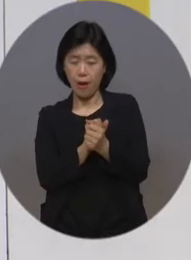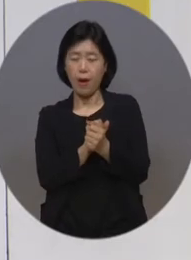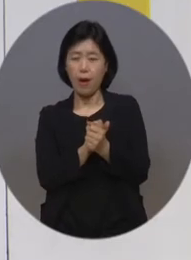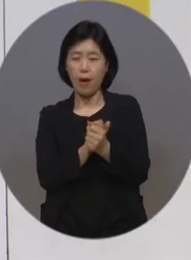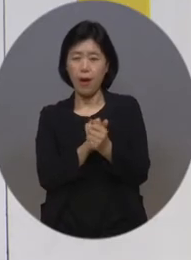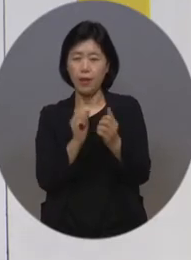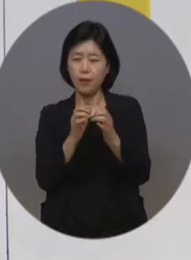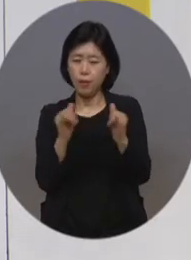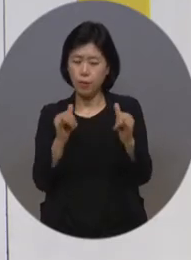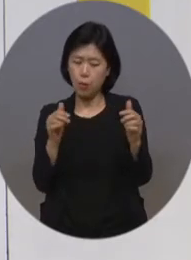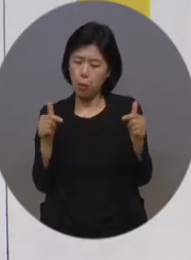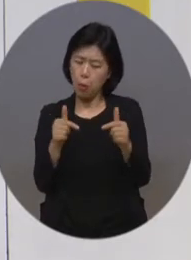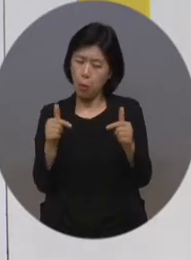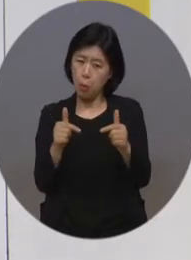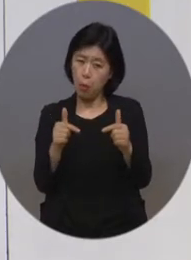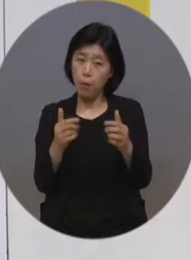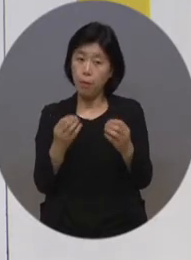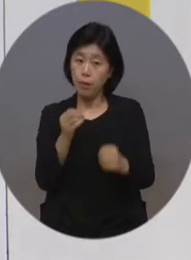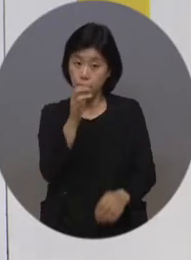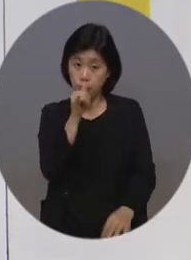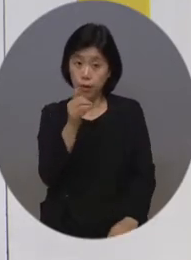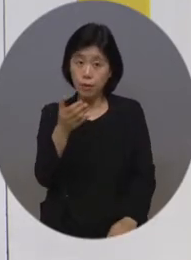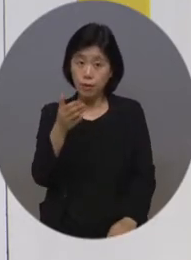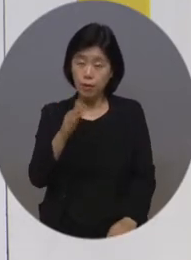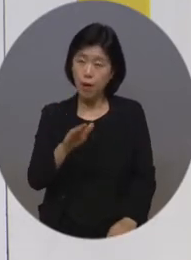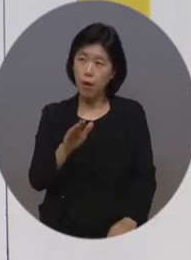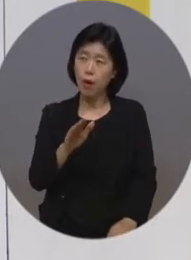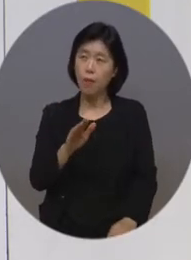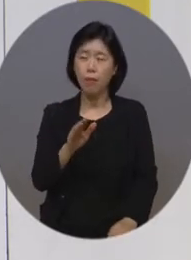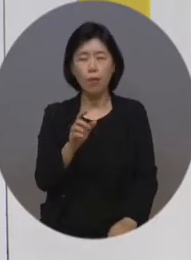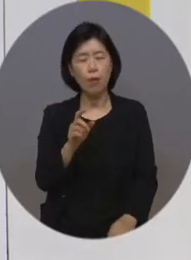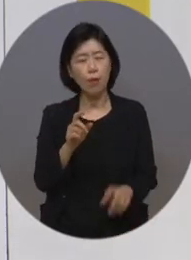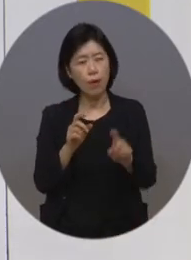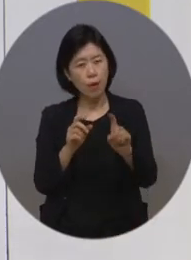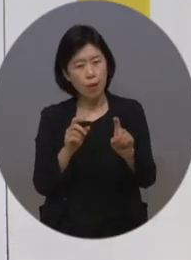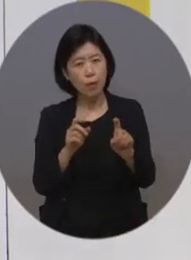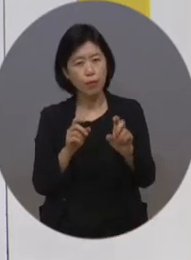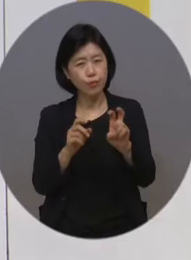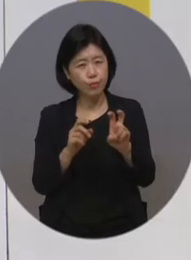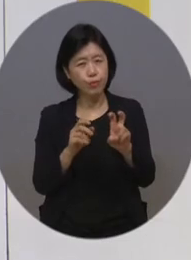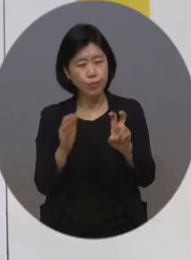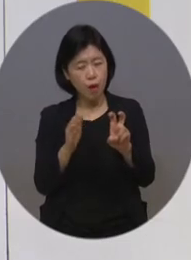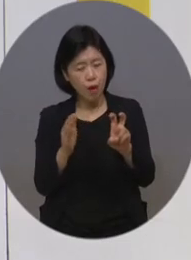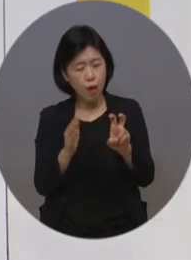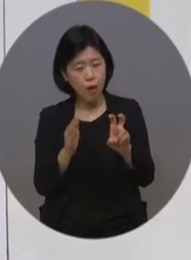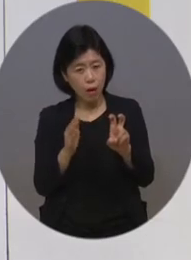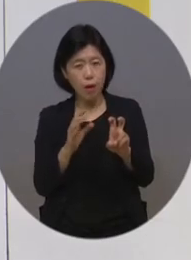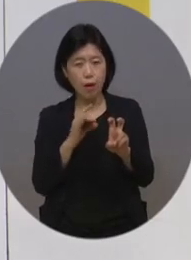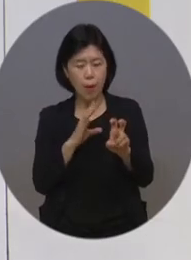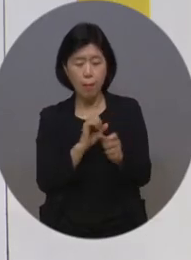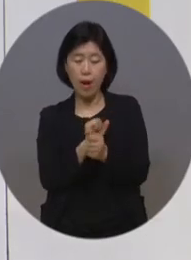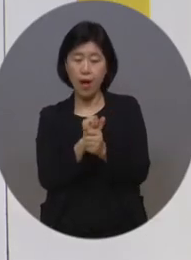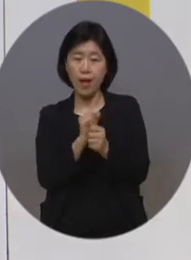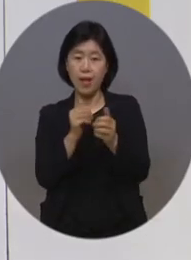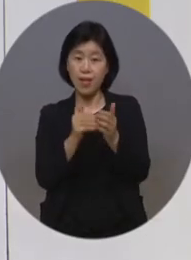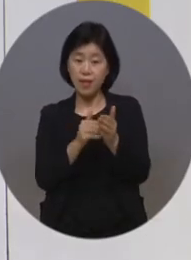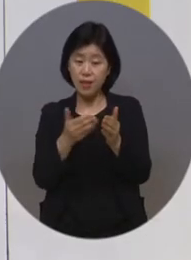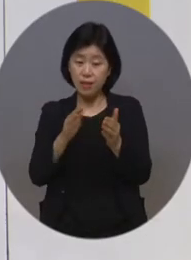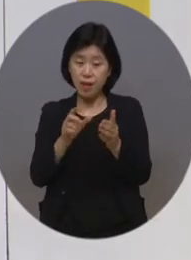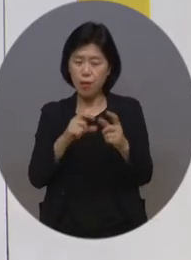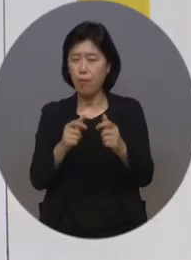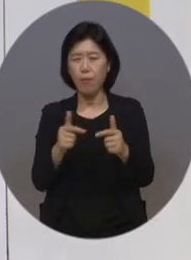있었습니다 4 뭐 10명 수명까지 갔었는데 지금 다시 한자리 숫자로 안정이 됐으니까요 예 어 얼마나